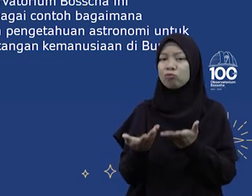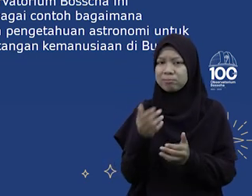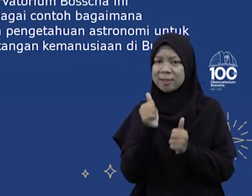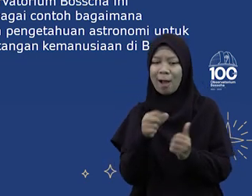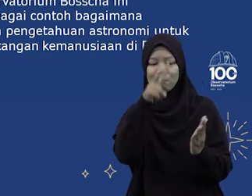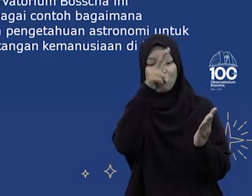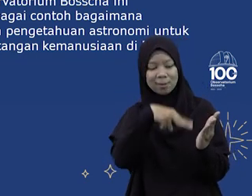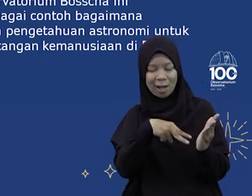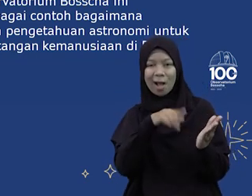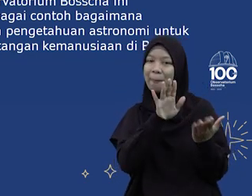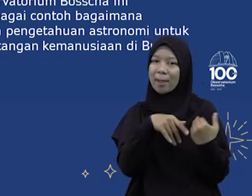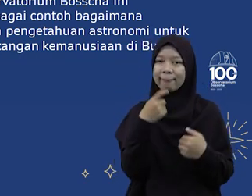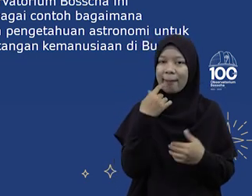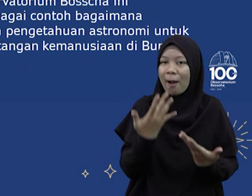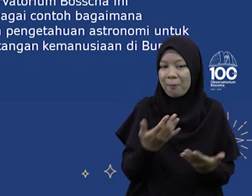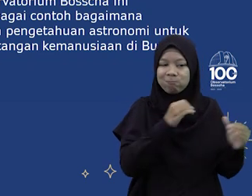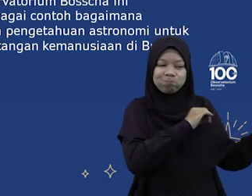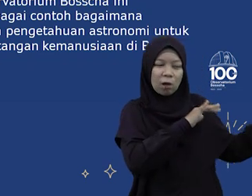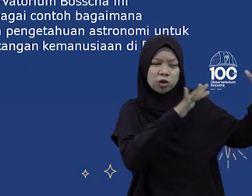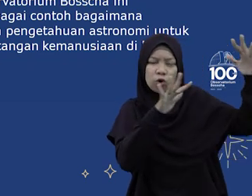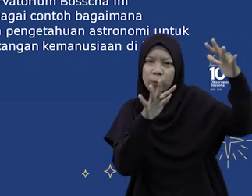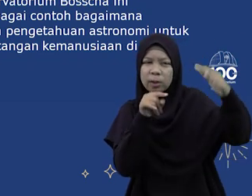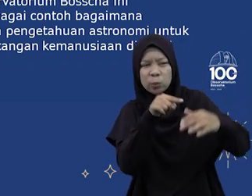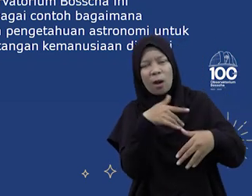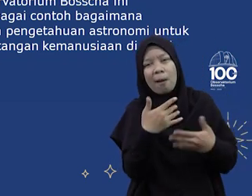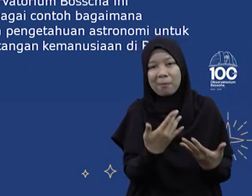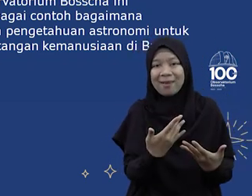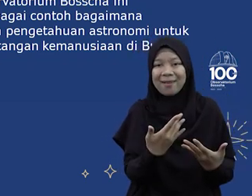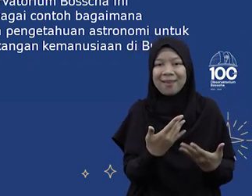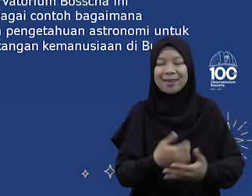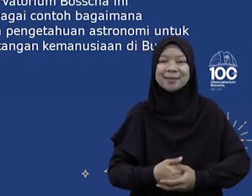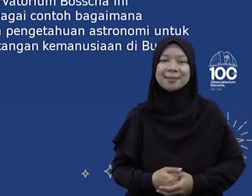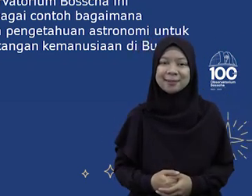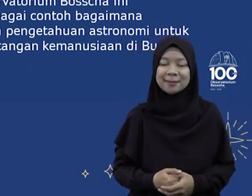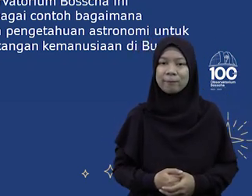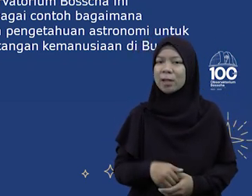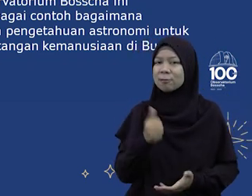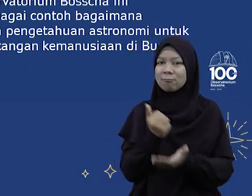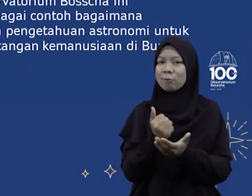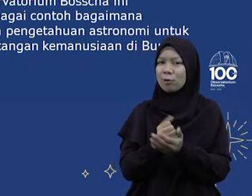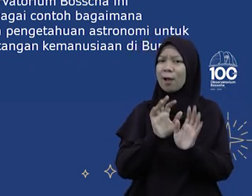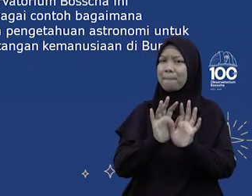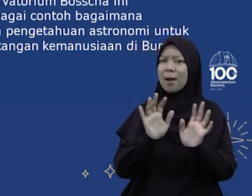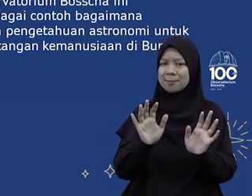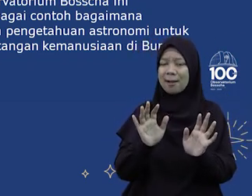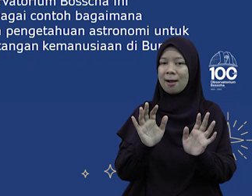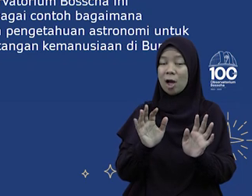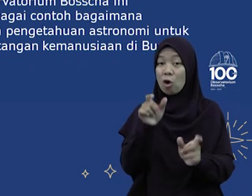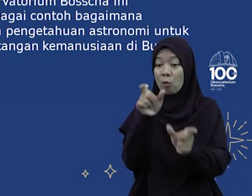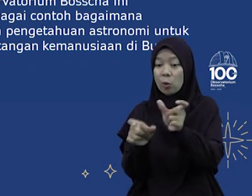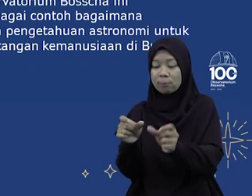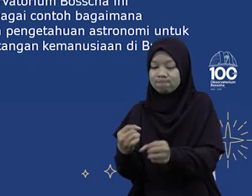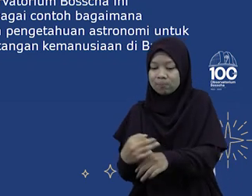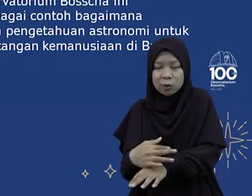ya mengenai astronomi itu bagaimana sih sebenarnya banyak orang yang sudah terinspirasi